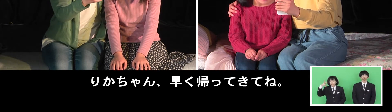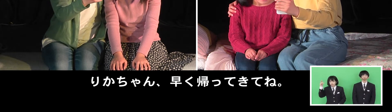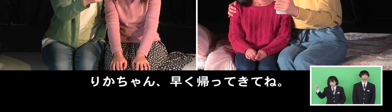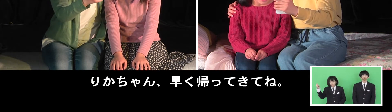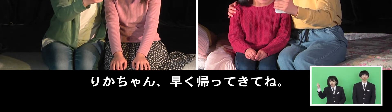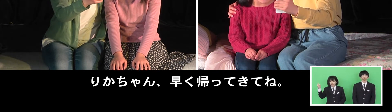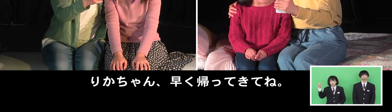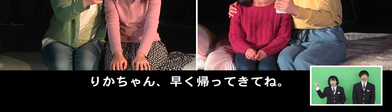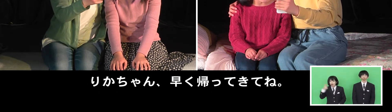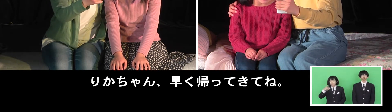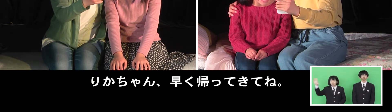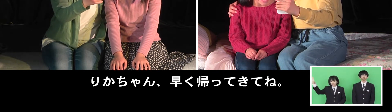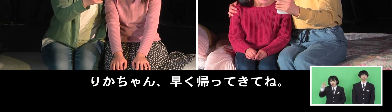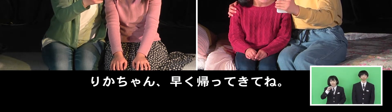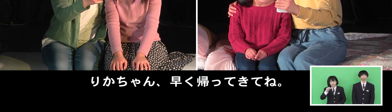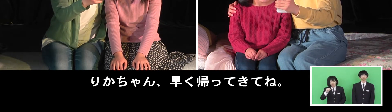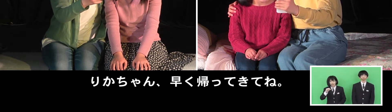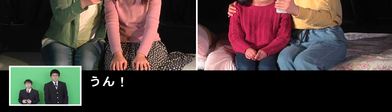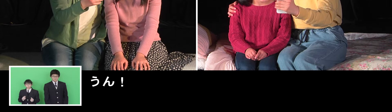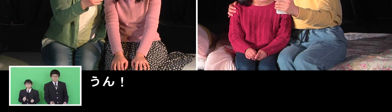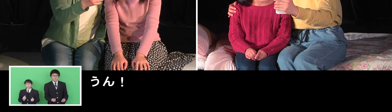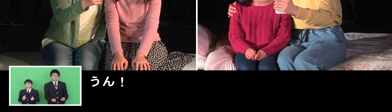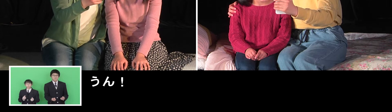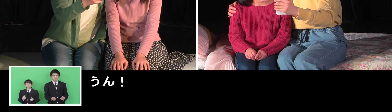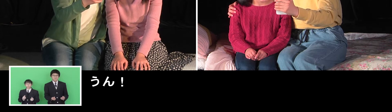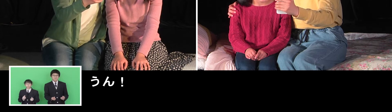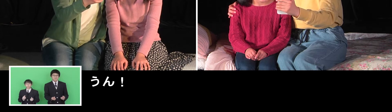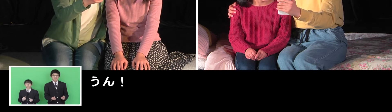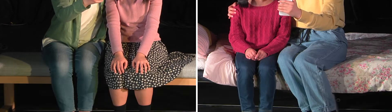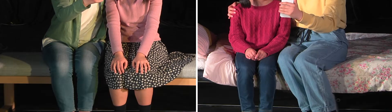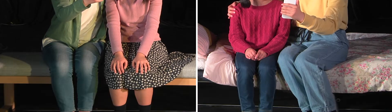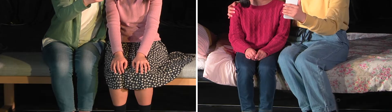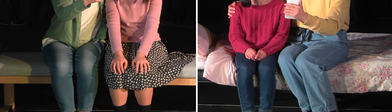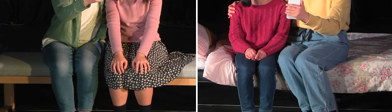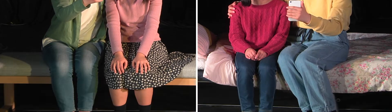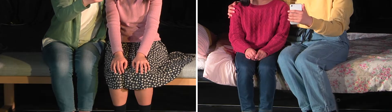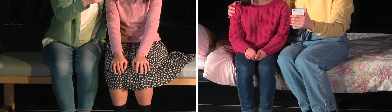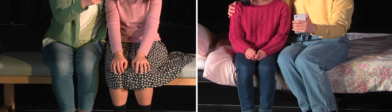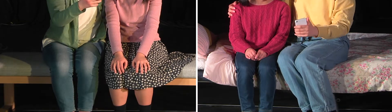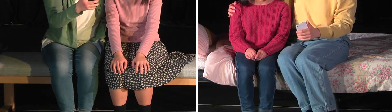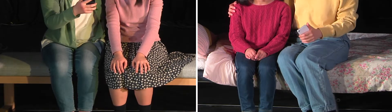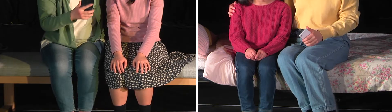ちゃん、早く帰ってきてね。 うん。